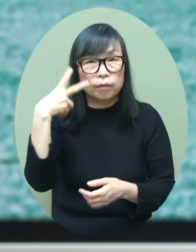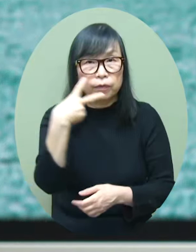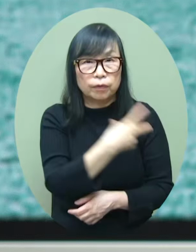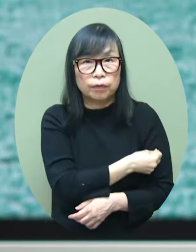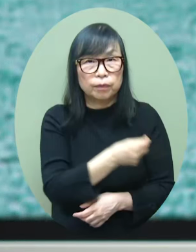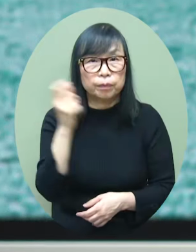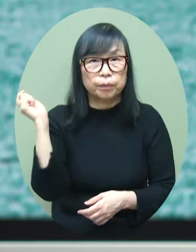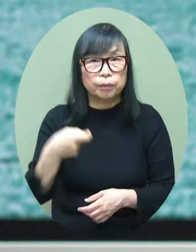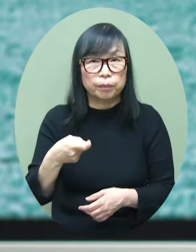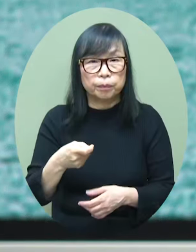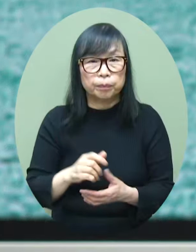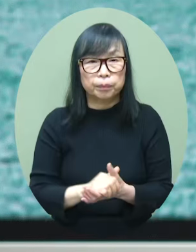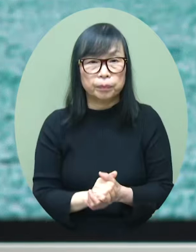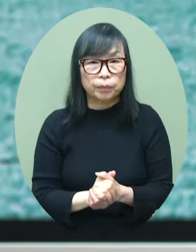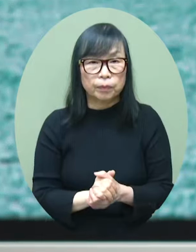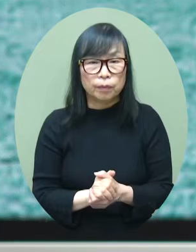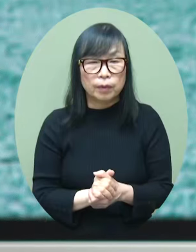疫苗啦。